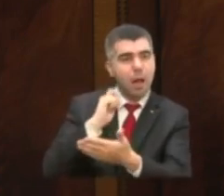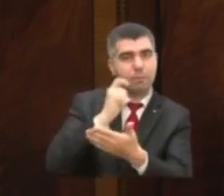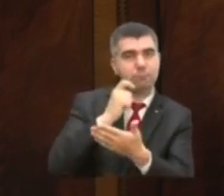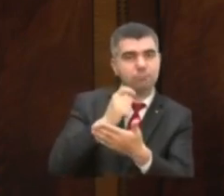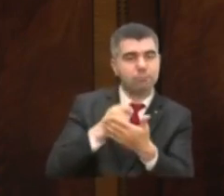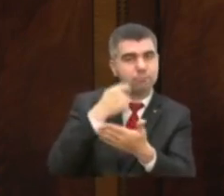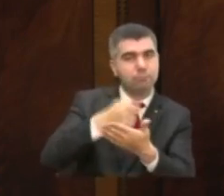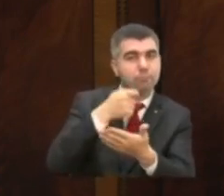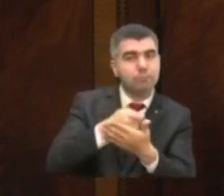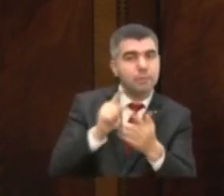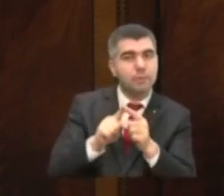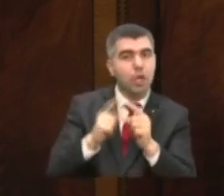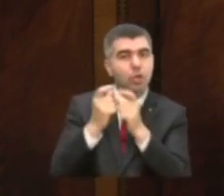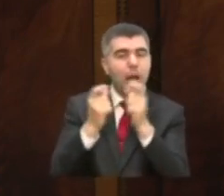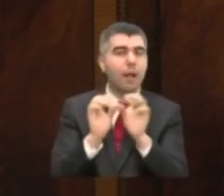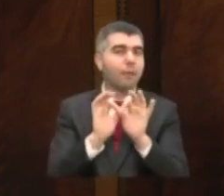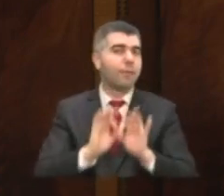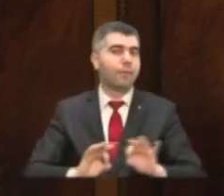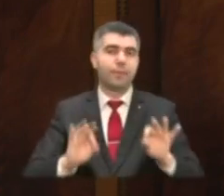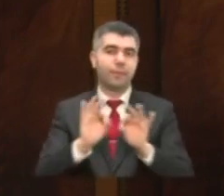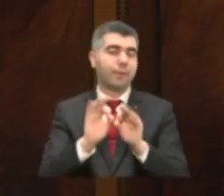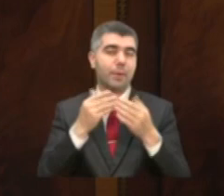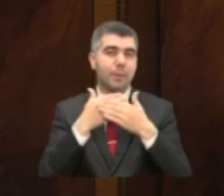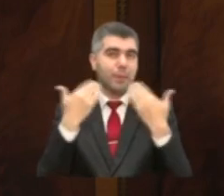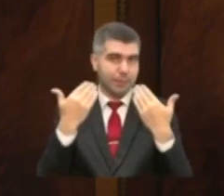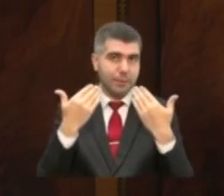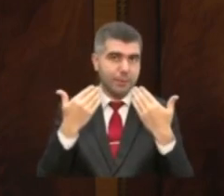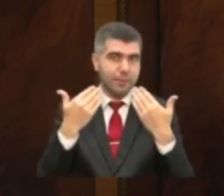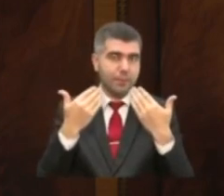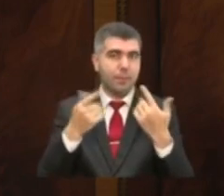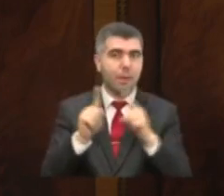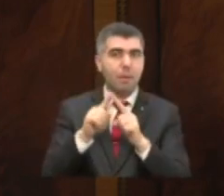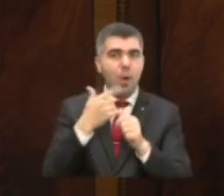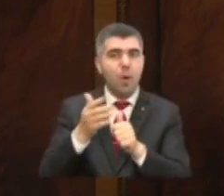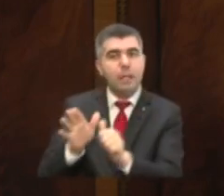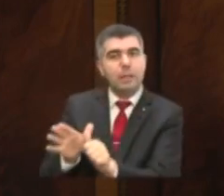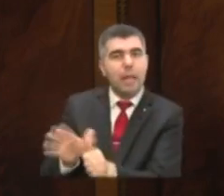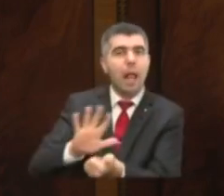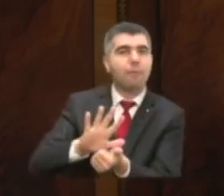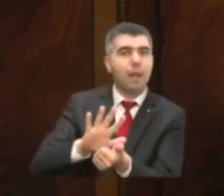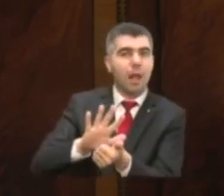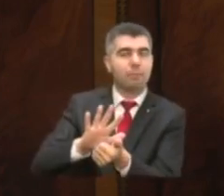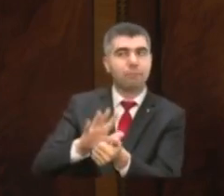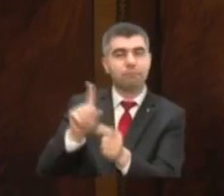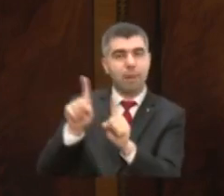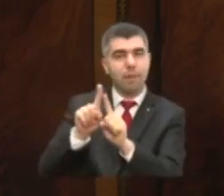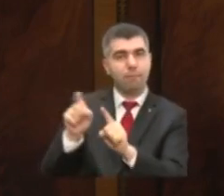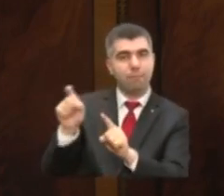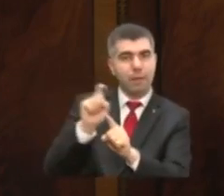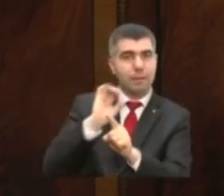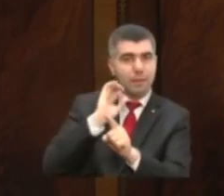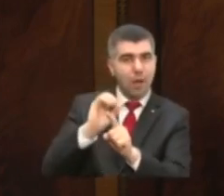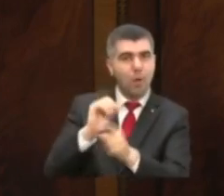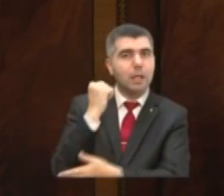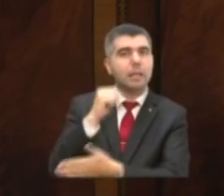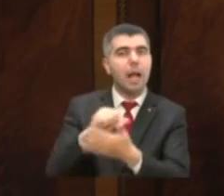في ميزانية 2018 في حدود 6000 درهم، ومن قبل كانت 5 الأجراء، وزدنا فيها الجمعيات لأول مرة في تاريخ